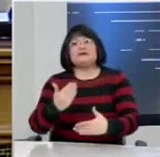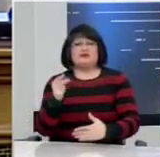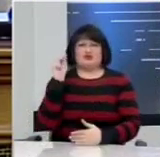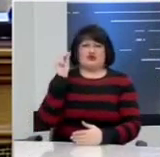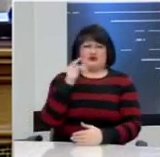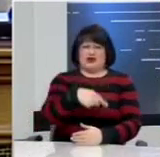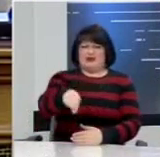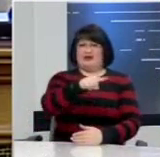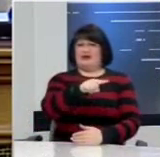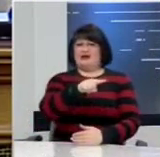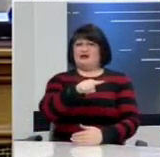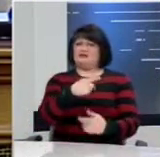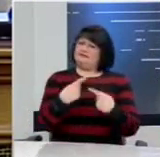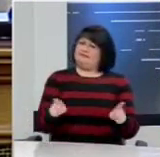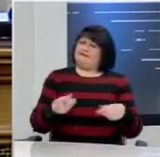υποσχέθηκαν και άλλα κάνουν.